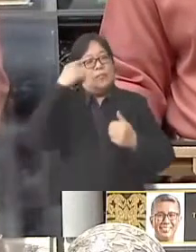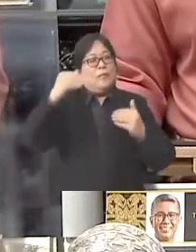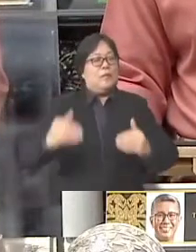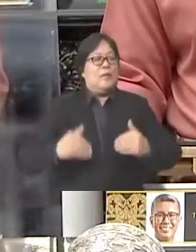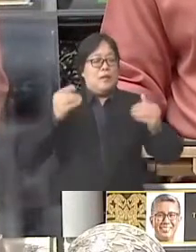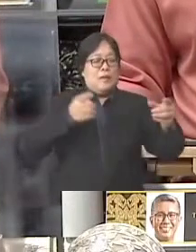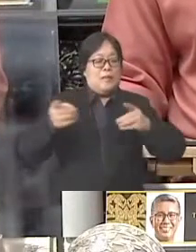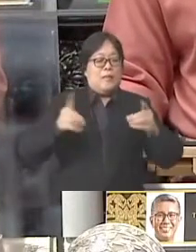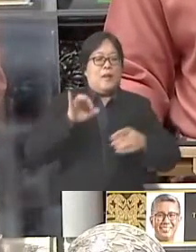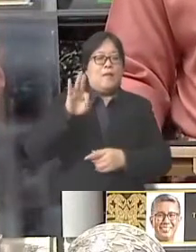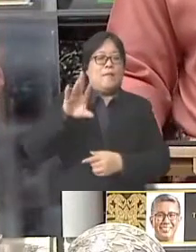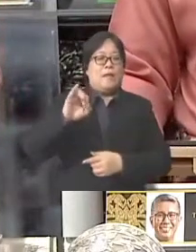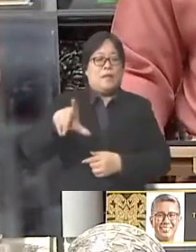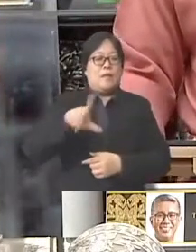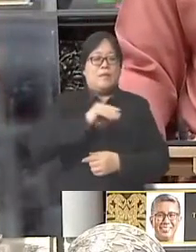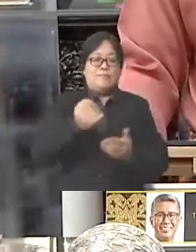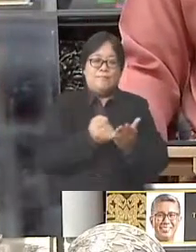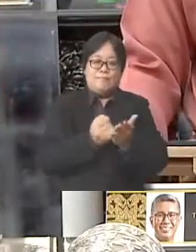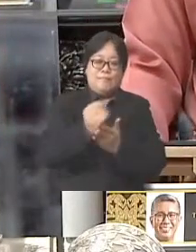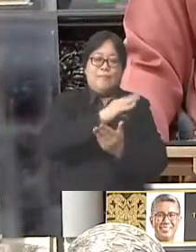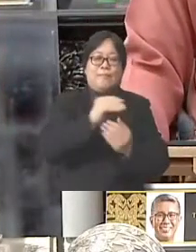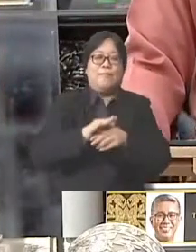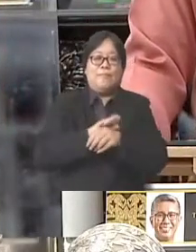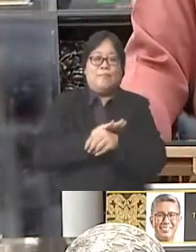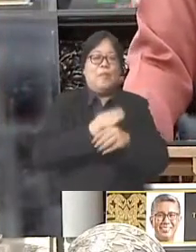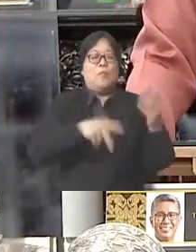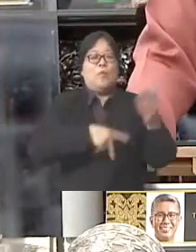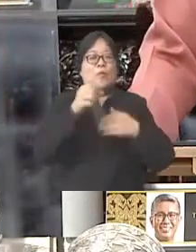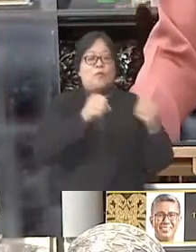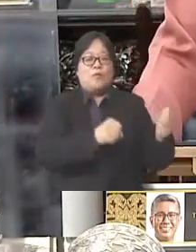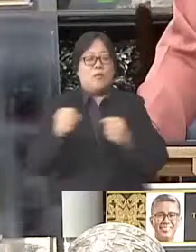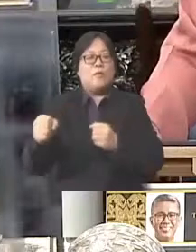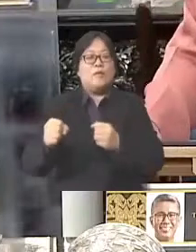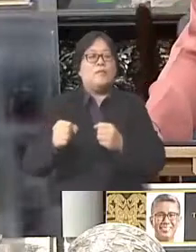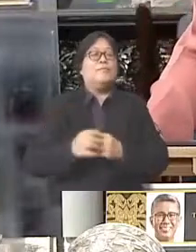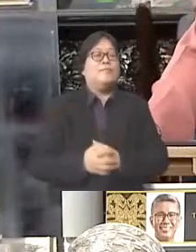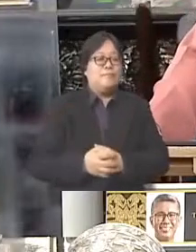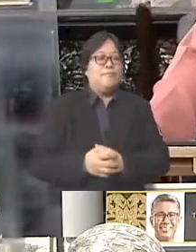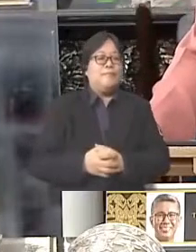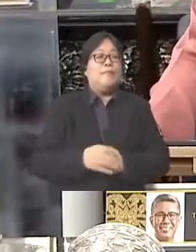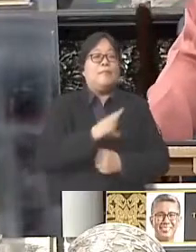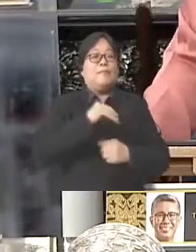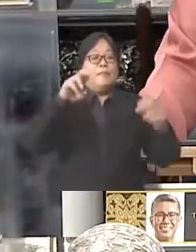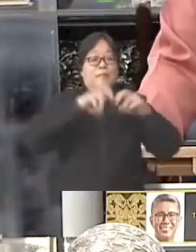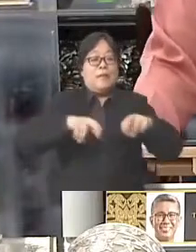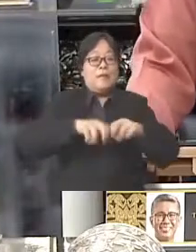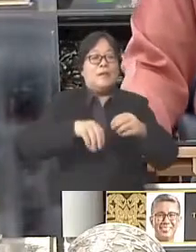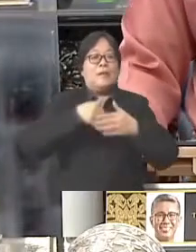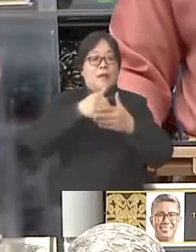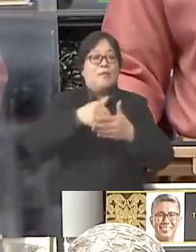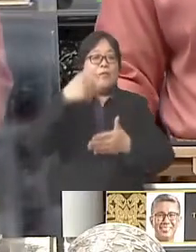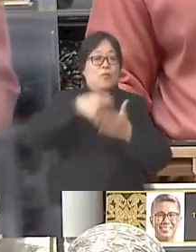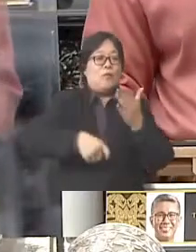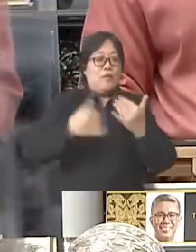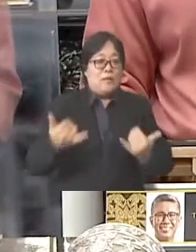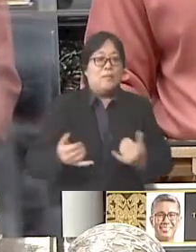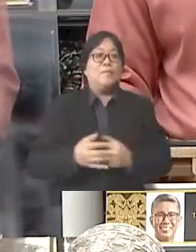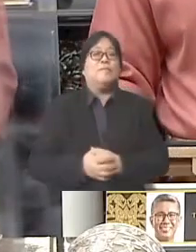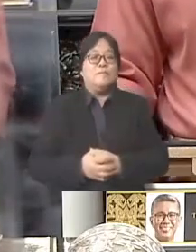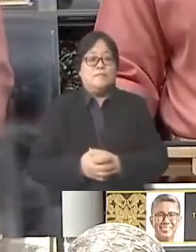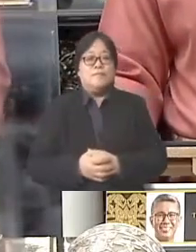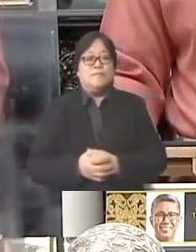meningkatkan disiplin fiskal dan ketulusan serta melengkapi program studi hasil yang ke sederhana setrika genset Cukai yang sedang